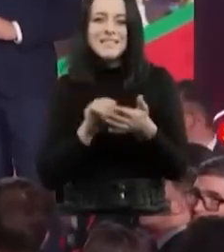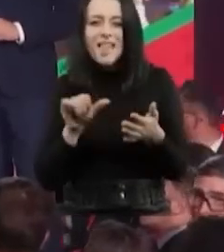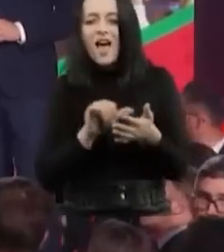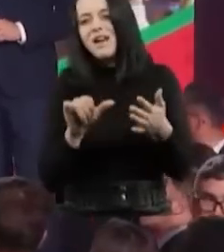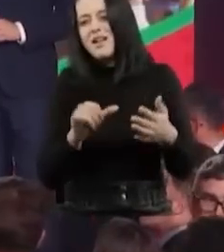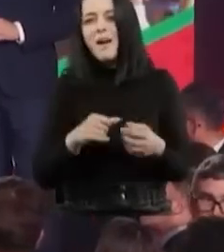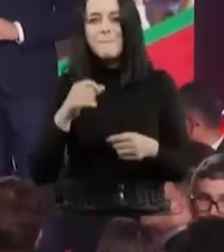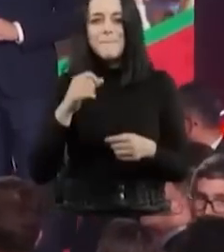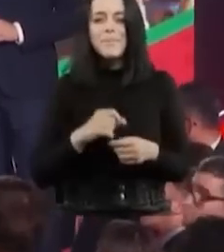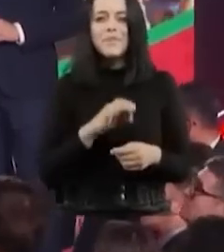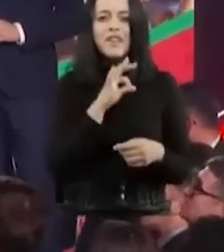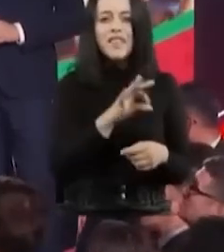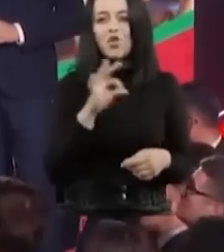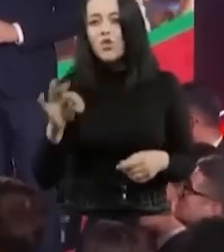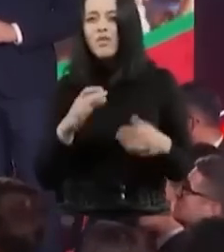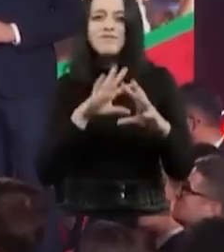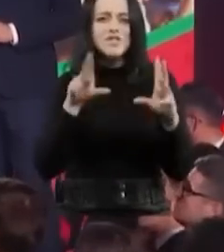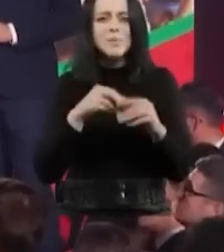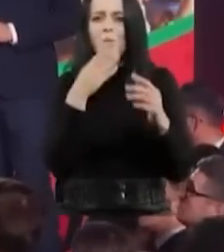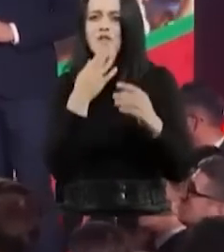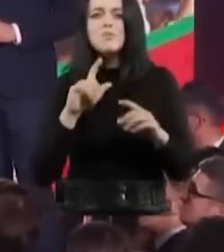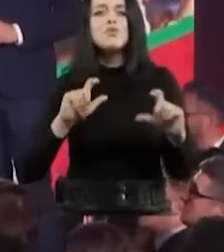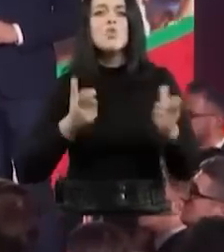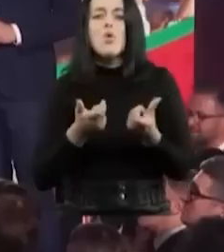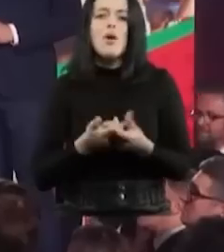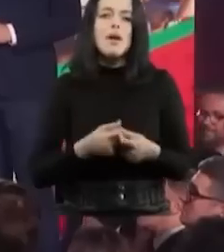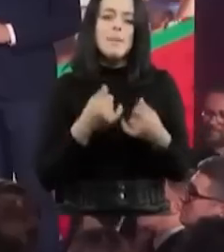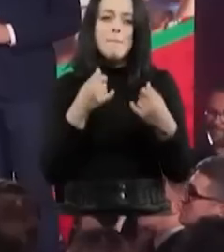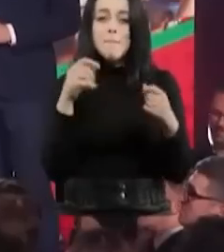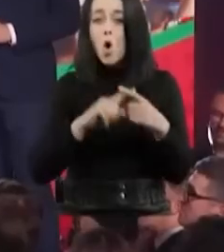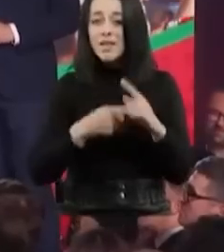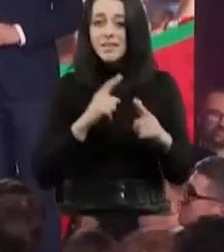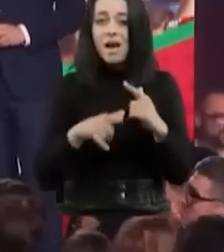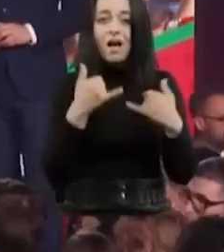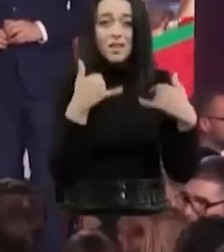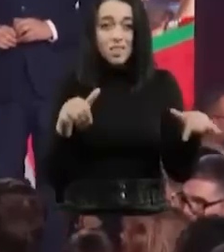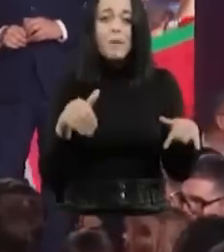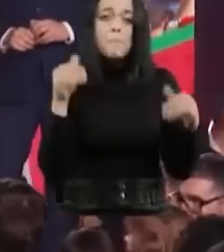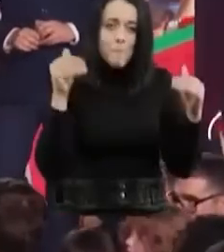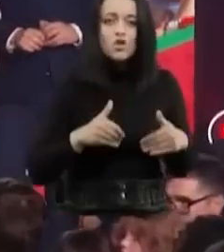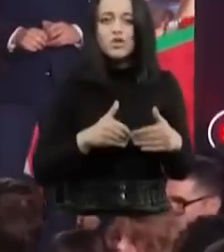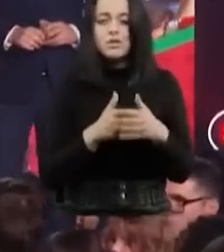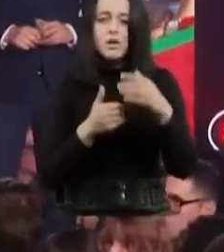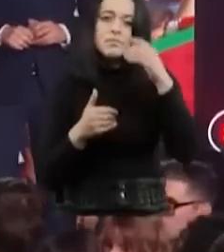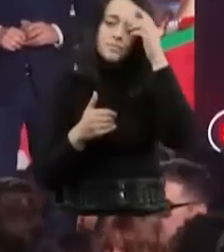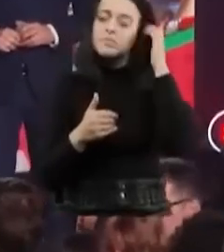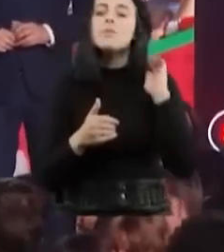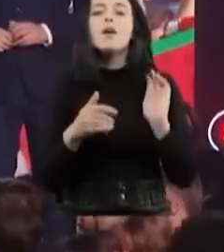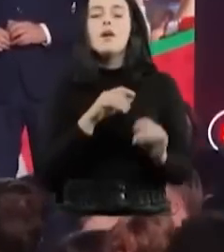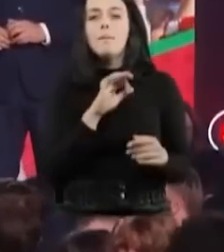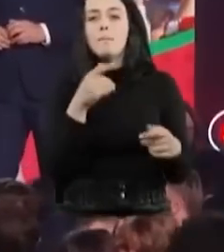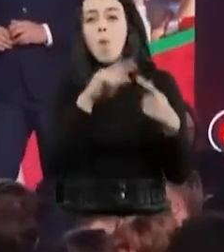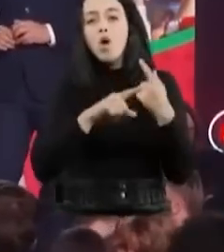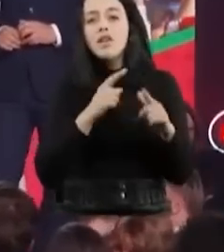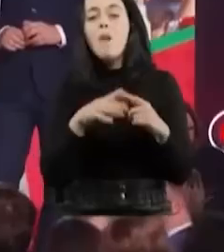mu zaproponowana jakaś synekura w Brukseli. I to jest moim zdaniem oczywiste pytanie, kto wtedy po nim to przejmie tutaj. No, myślę, że z tego